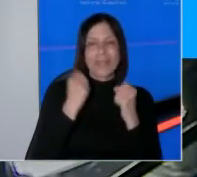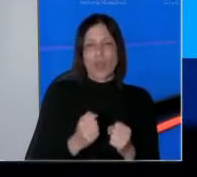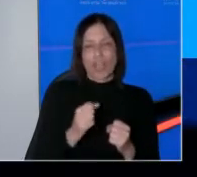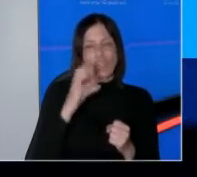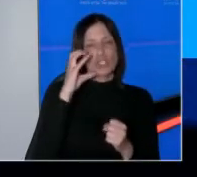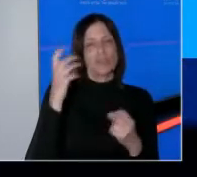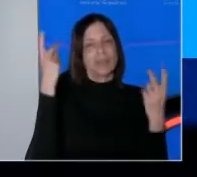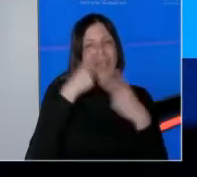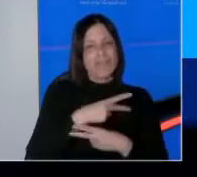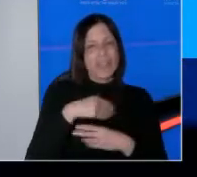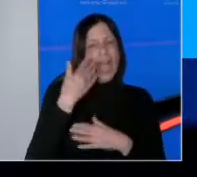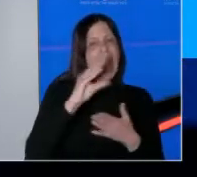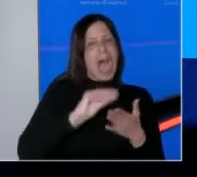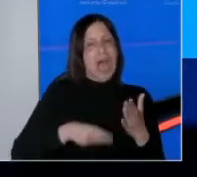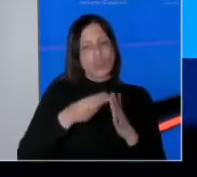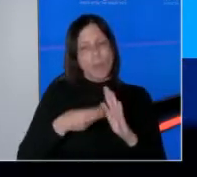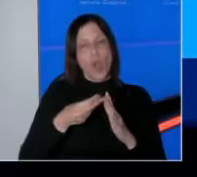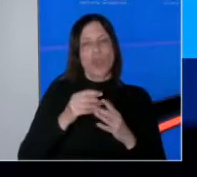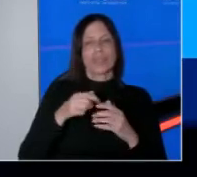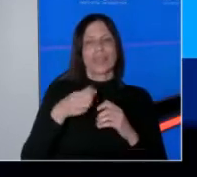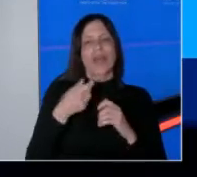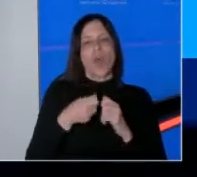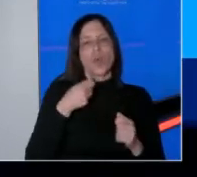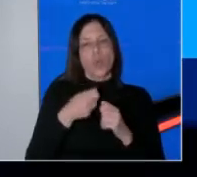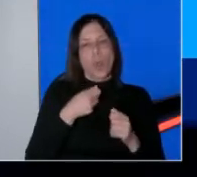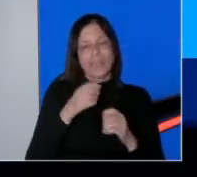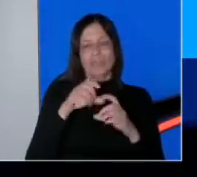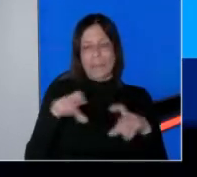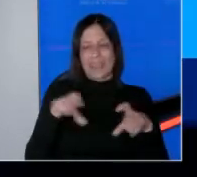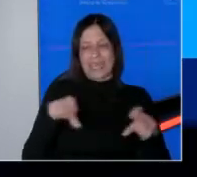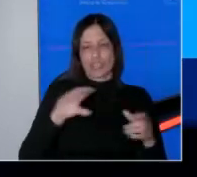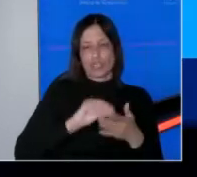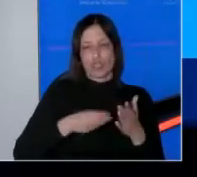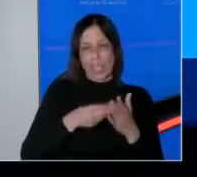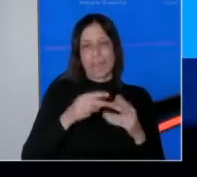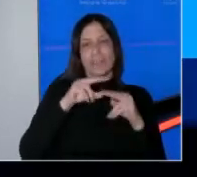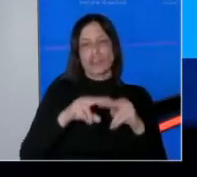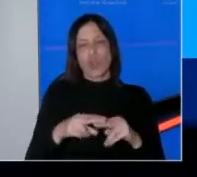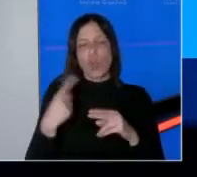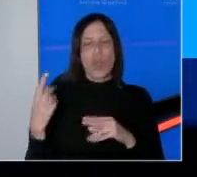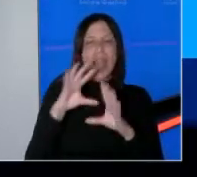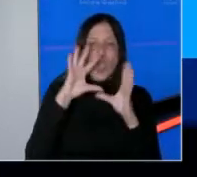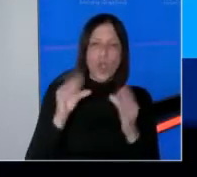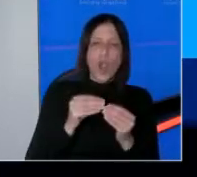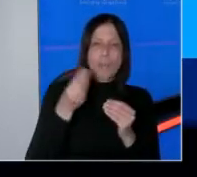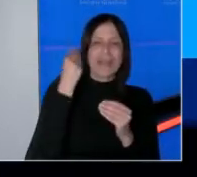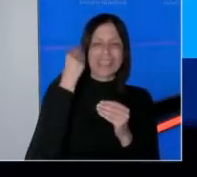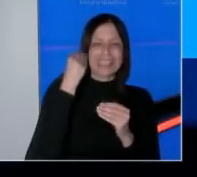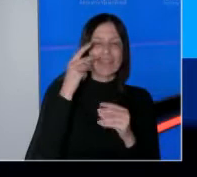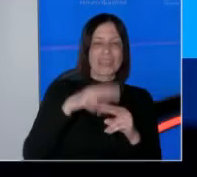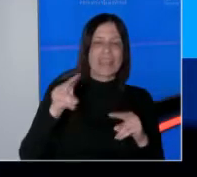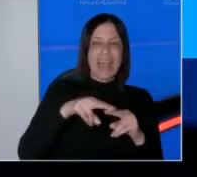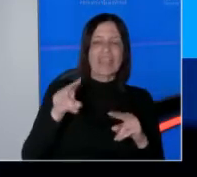הבינו, אחרי כל החותמות גומי והפנקסי צ'קים והכל, נשארו כמעט לכל הבתי ספר בנתניה